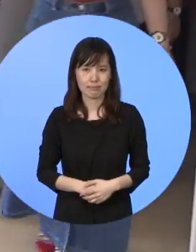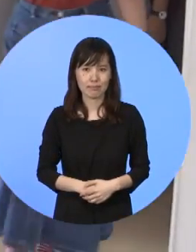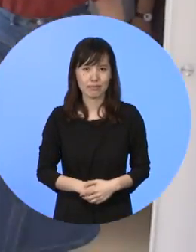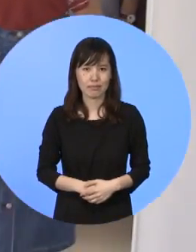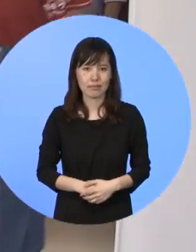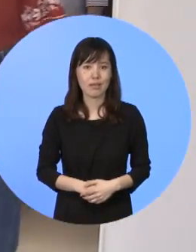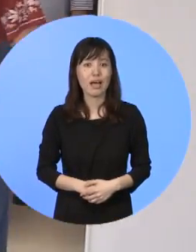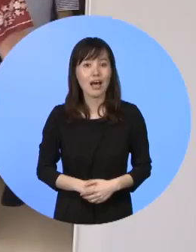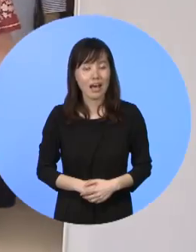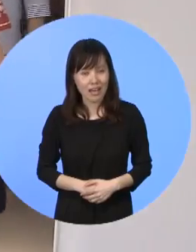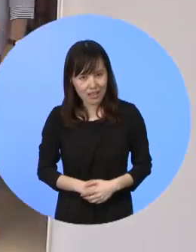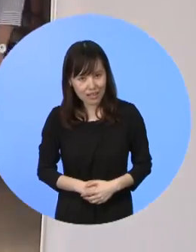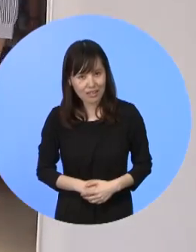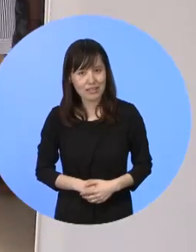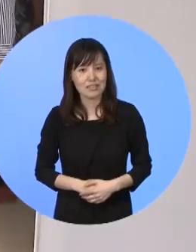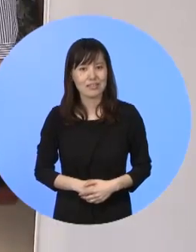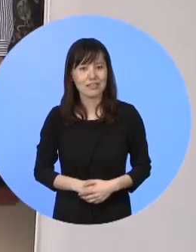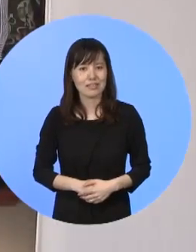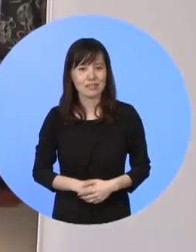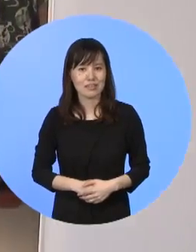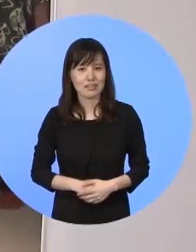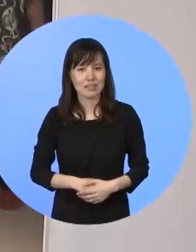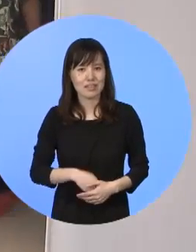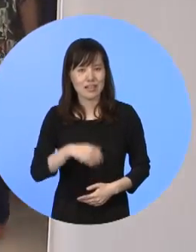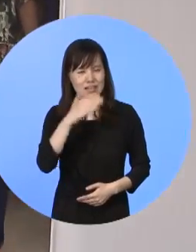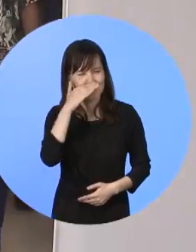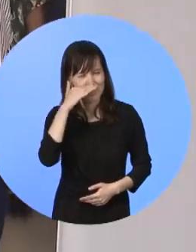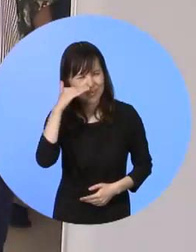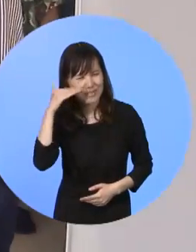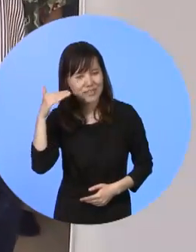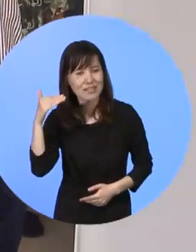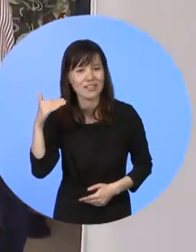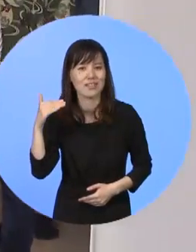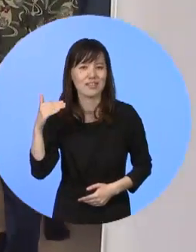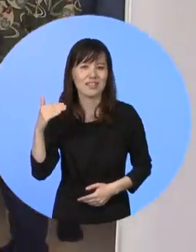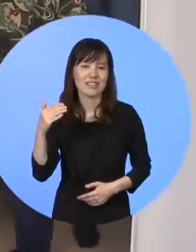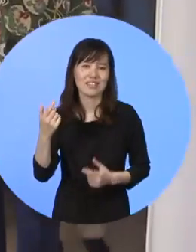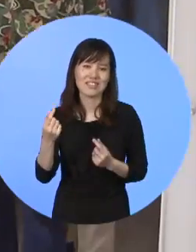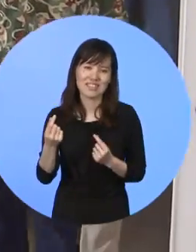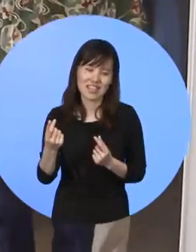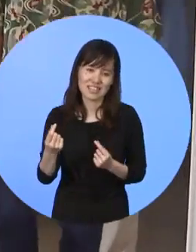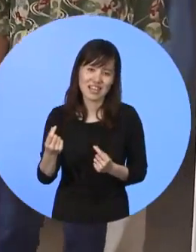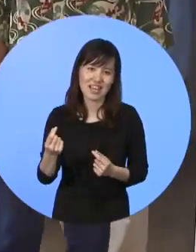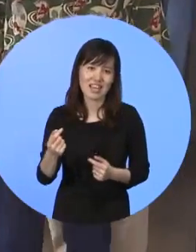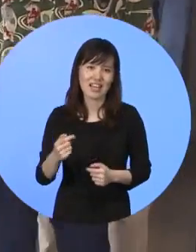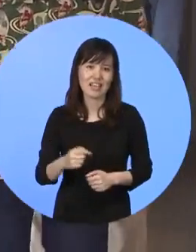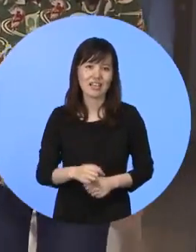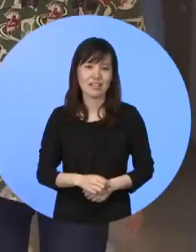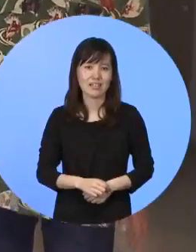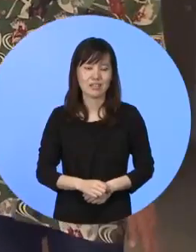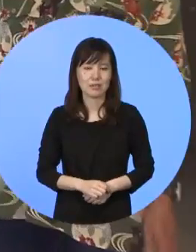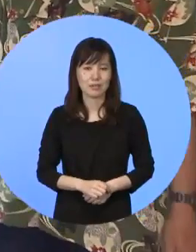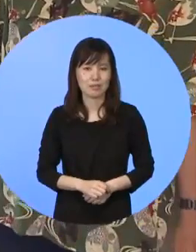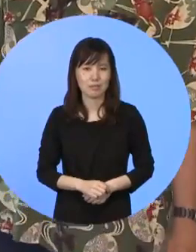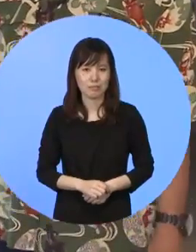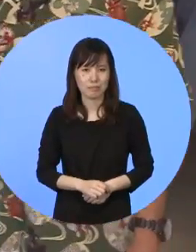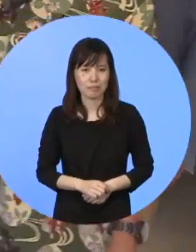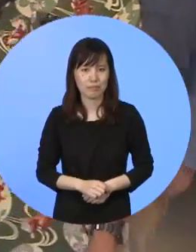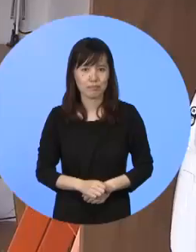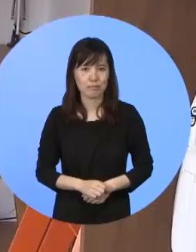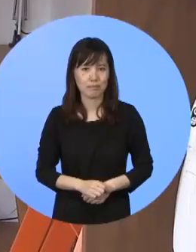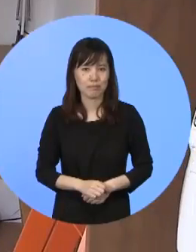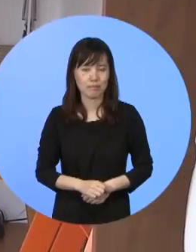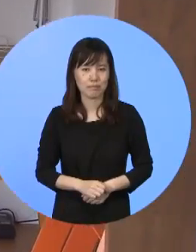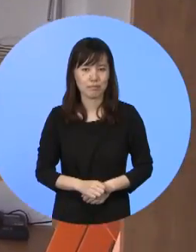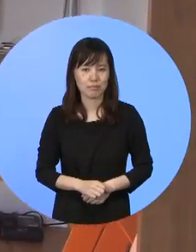わあ、お邪魔します。吉永さん、すっごく素敵なお宅ですね。 そうですね、は